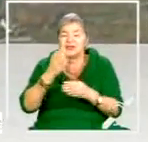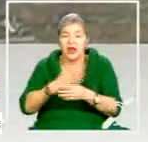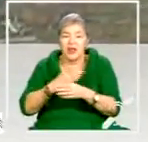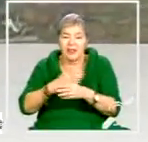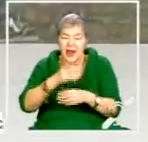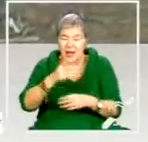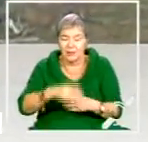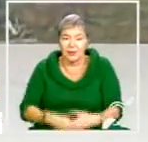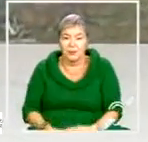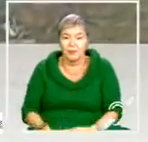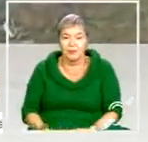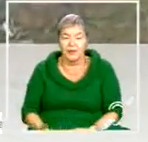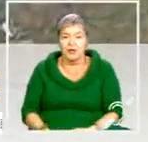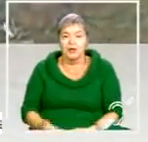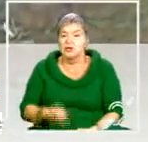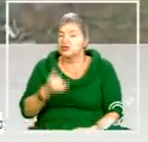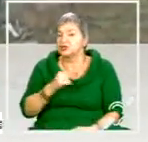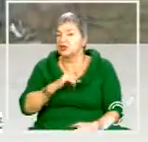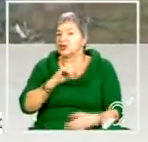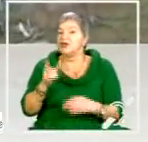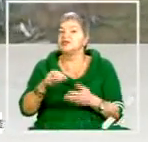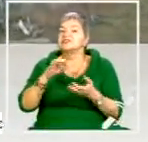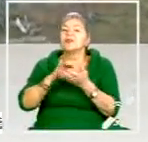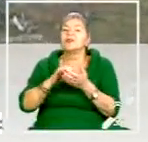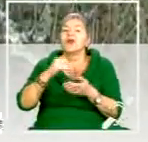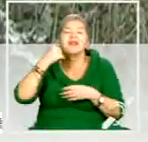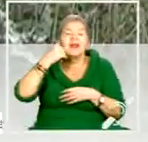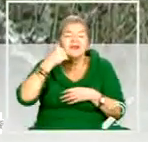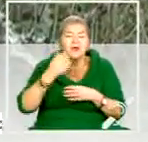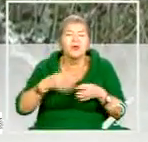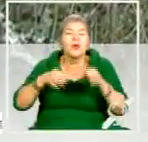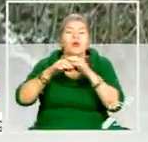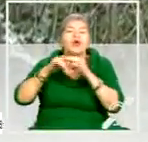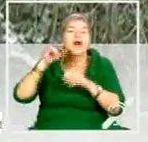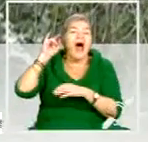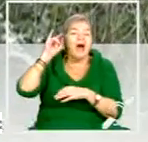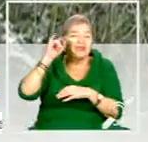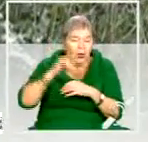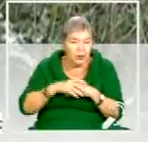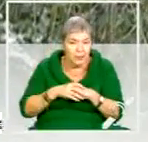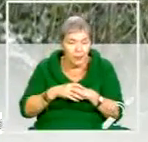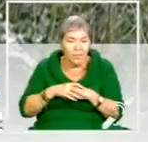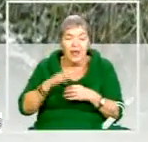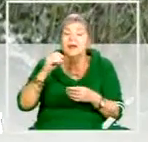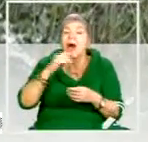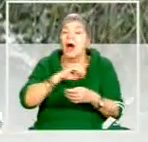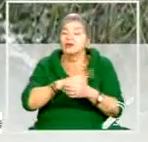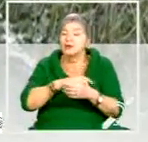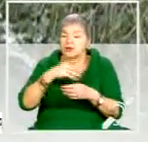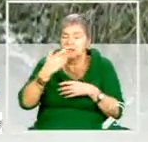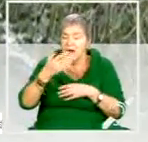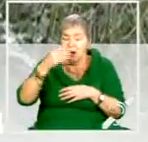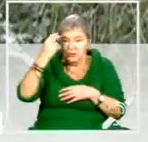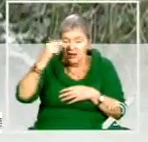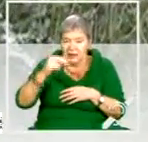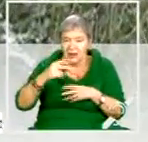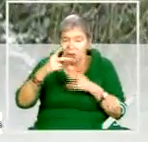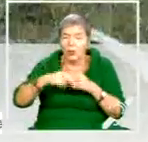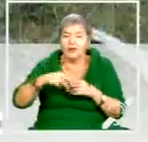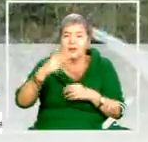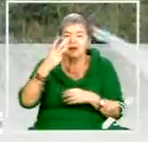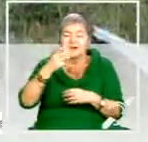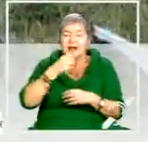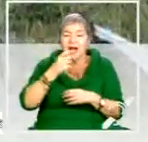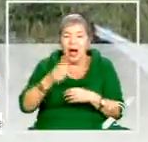în depozite și nici să-și pună telefoanele mobile pe modul avion. Din datele autorităților, în ultimii 3